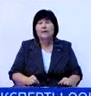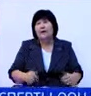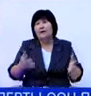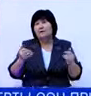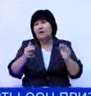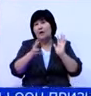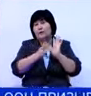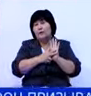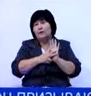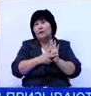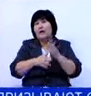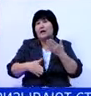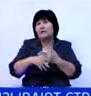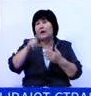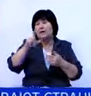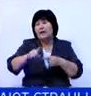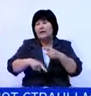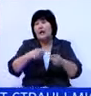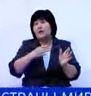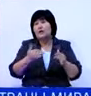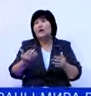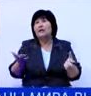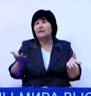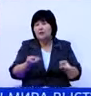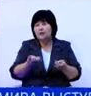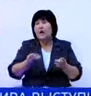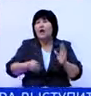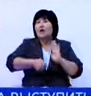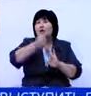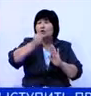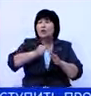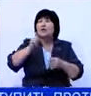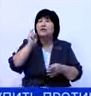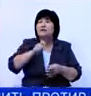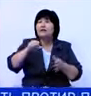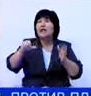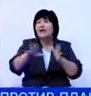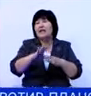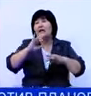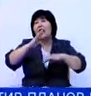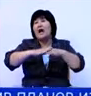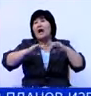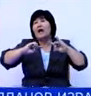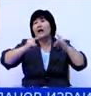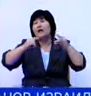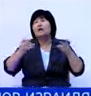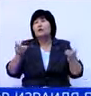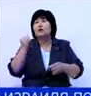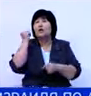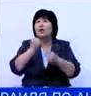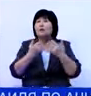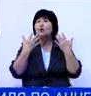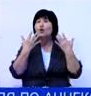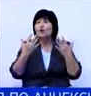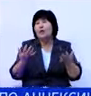Взяли 8 подсобных рабочих. На следующем этапе нам потребуются штукатуры, сварщики, электрики, каменщики. Нужны рабочие руки.